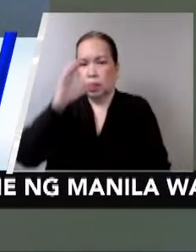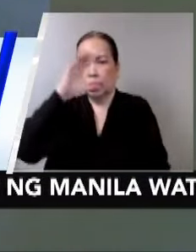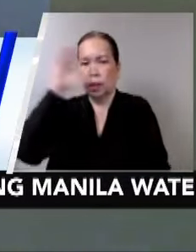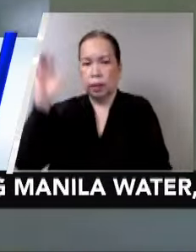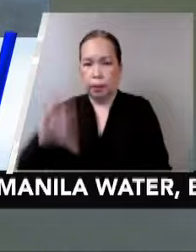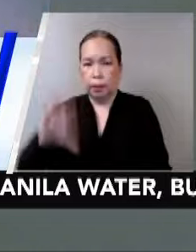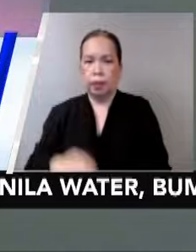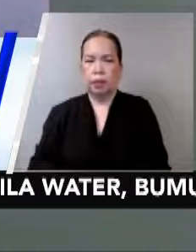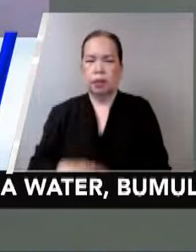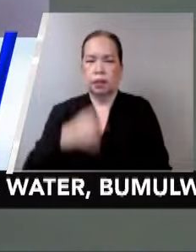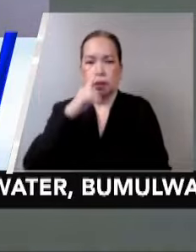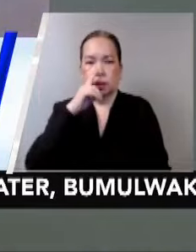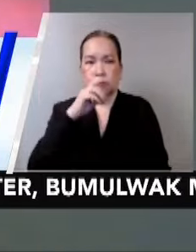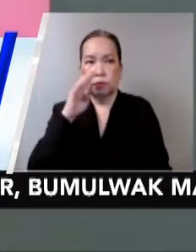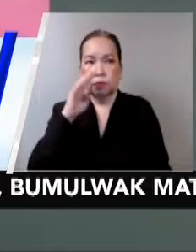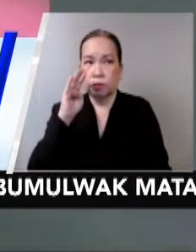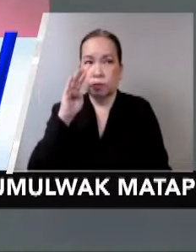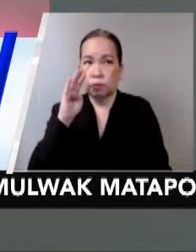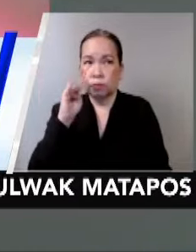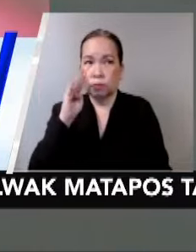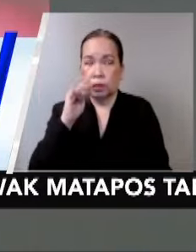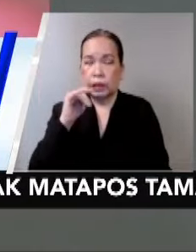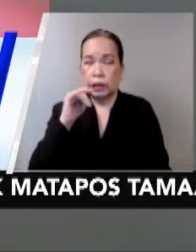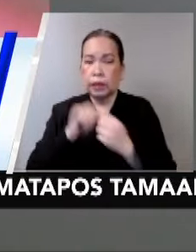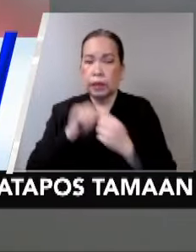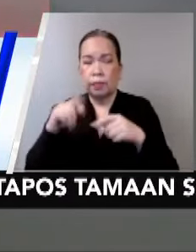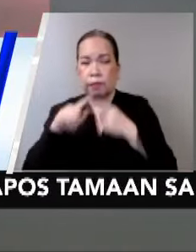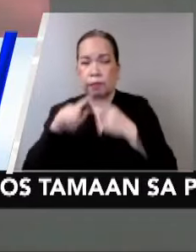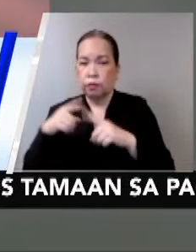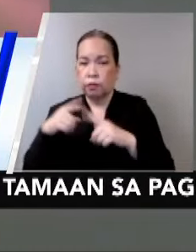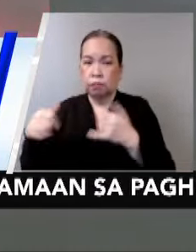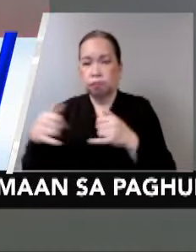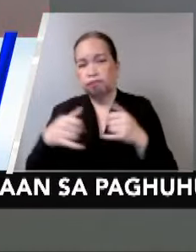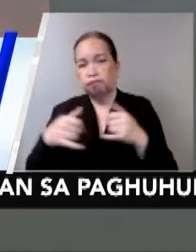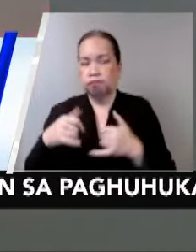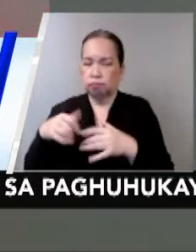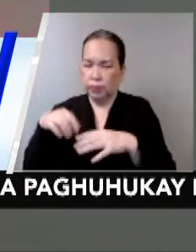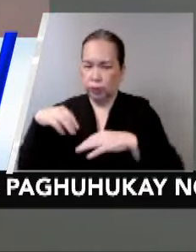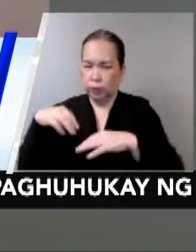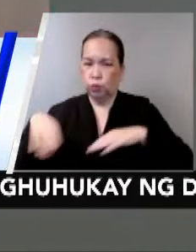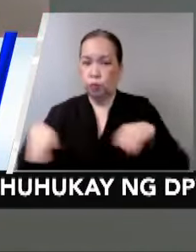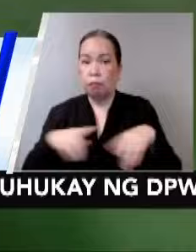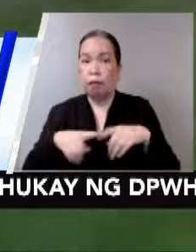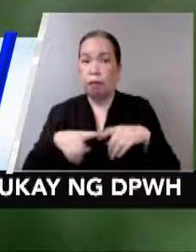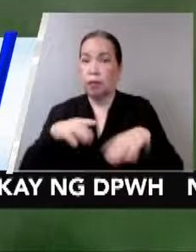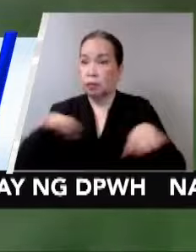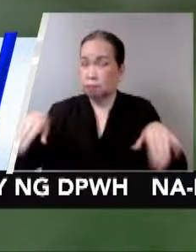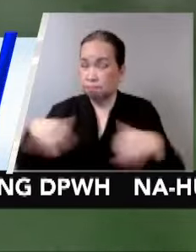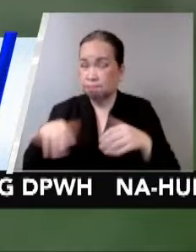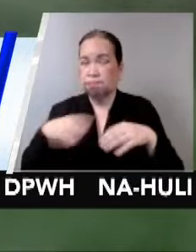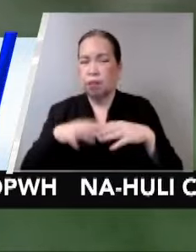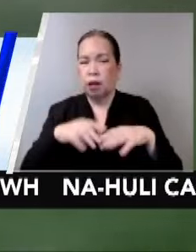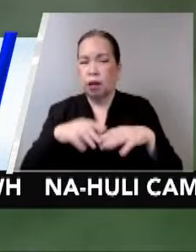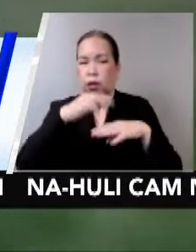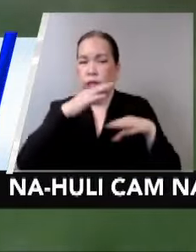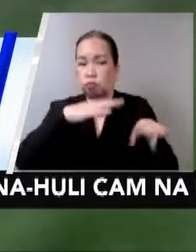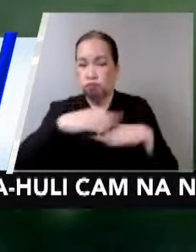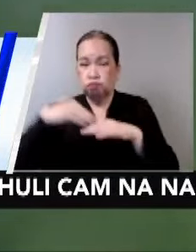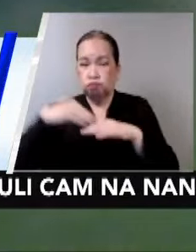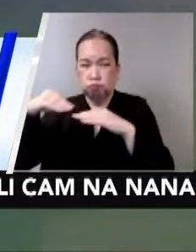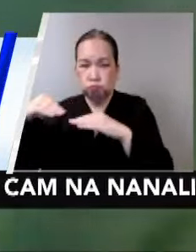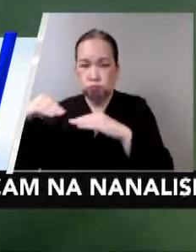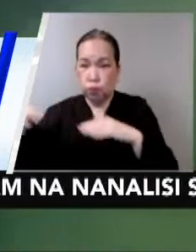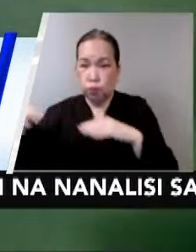at mga kaibigan na maligo. Habang lumalangoy, inalod umano ang biktima sa malalim na bahagi ng ilog. Bigo siyang makanap agad ng mga kaibigan